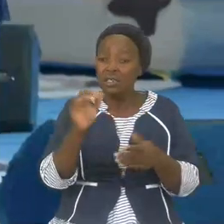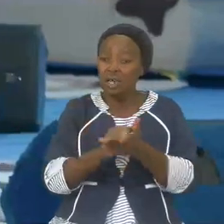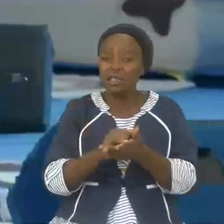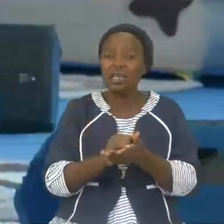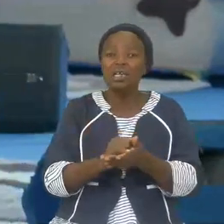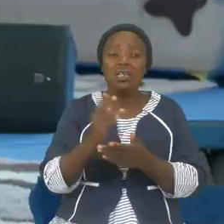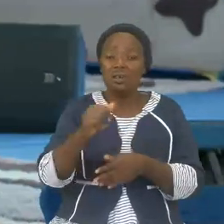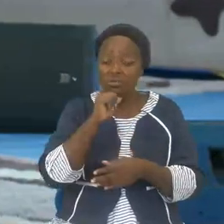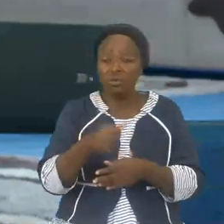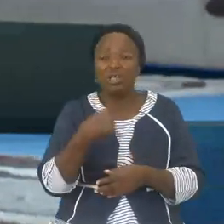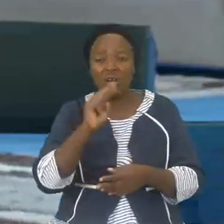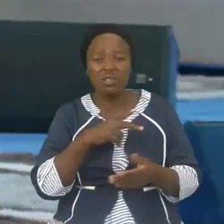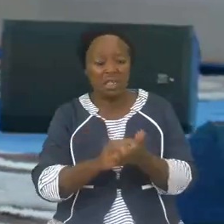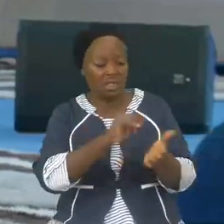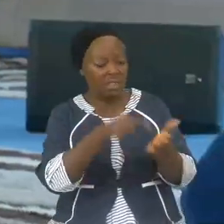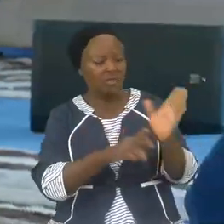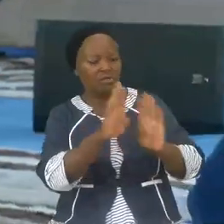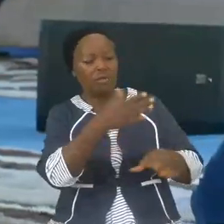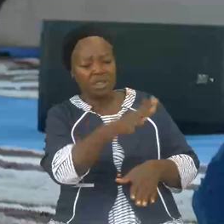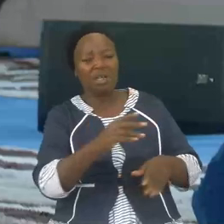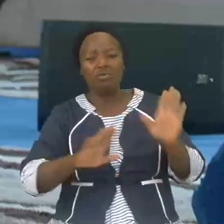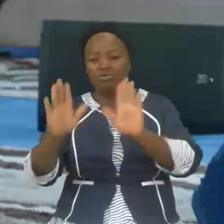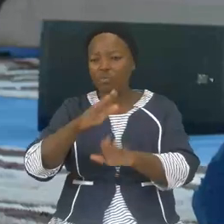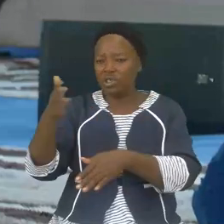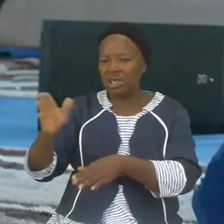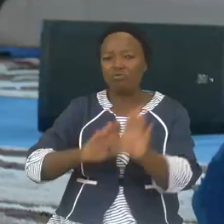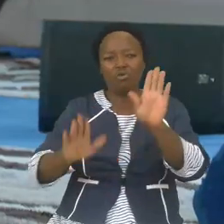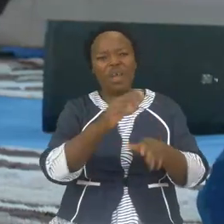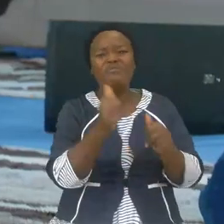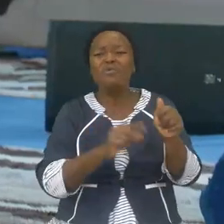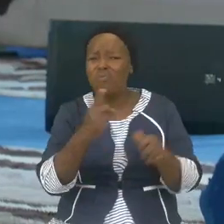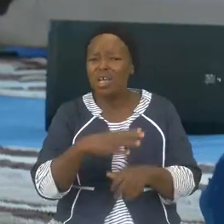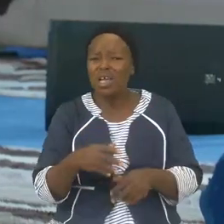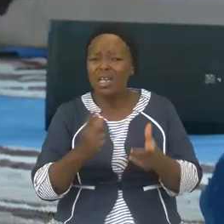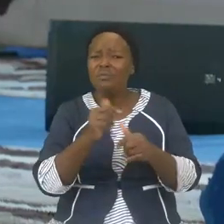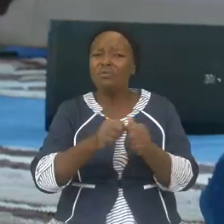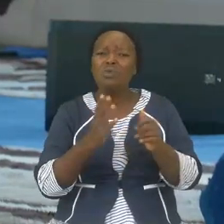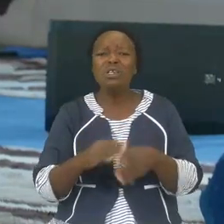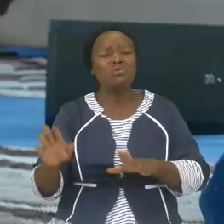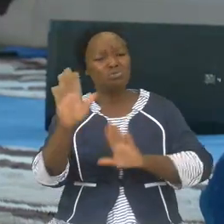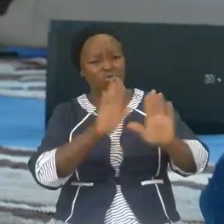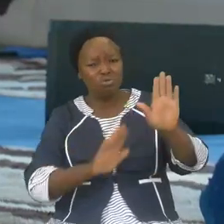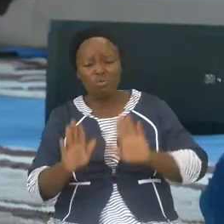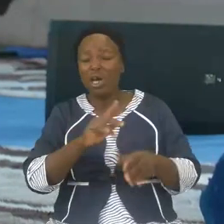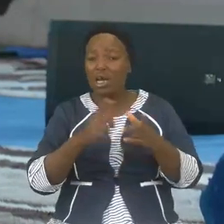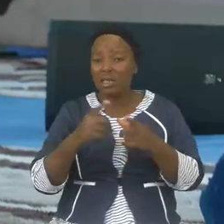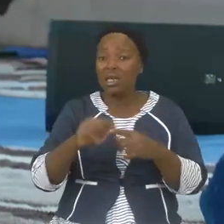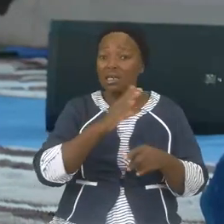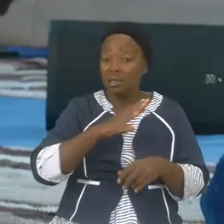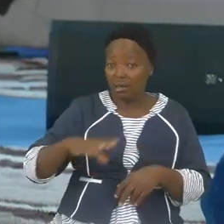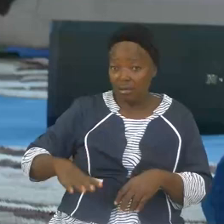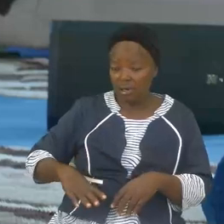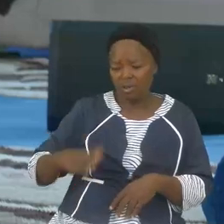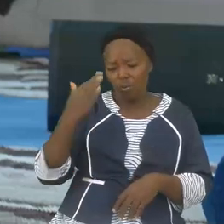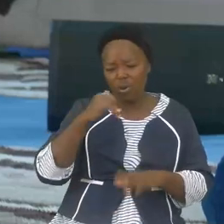les actualités qu'on ne trouve pas qu'il y a de problème ici et là. Tout le monde est perplexe. Tout le monde est troublé. Et